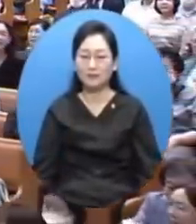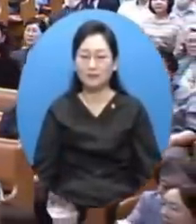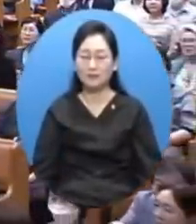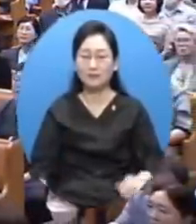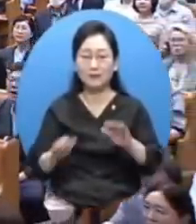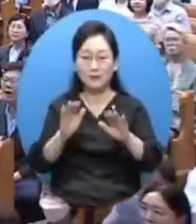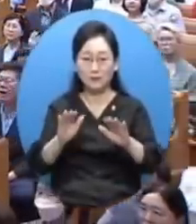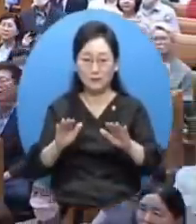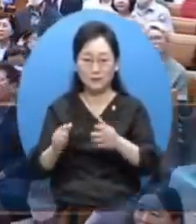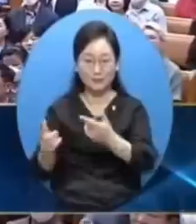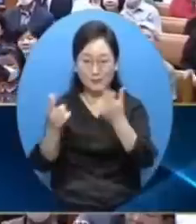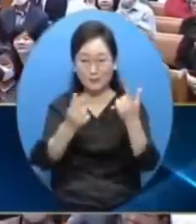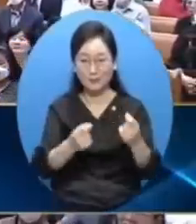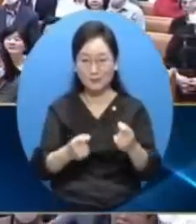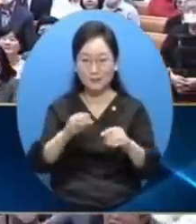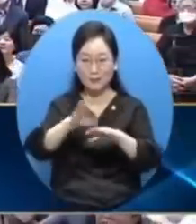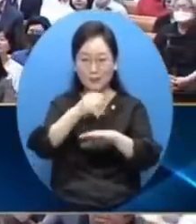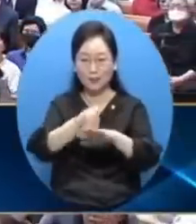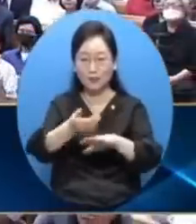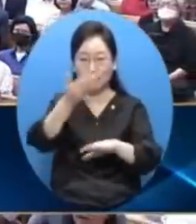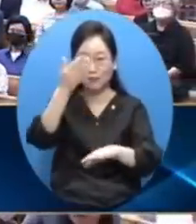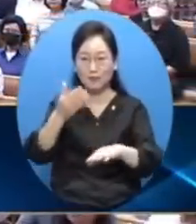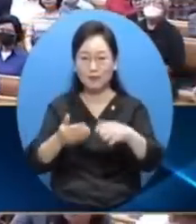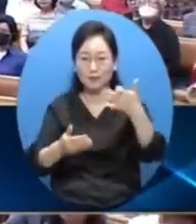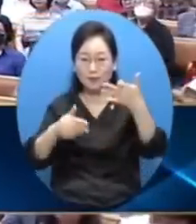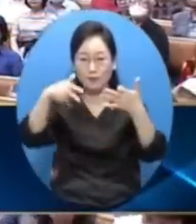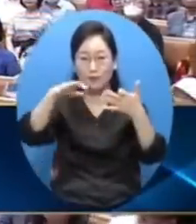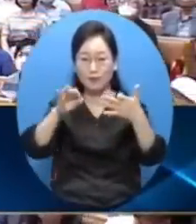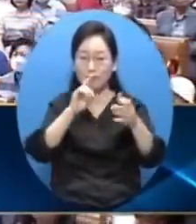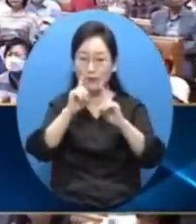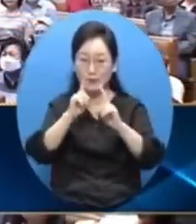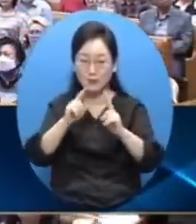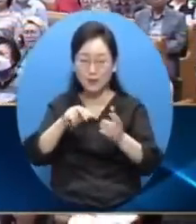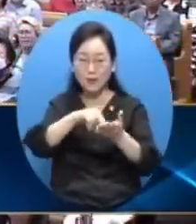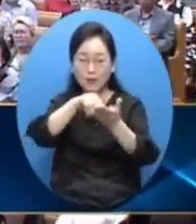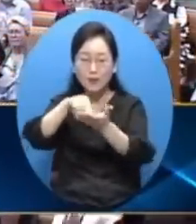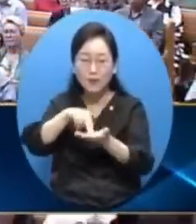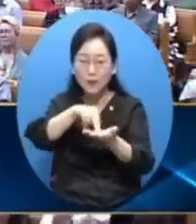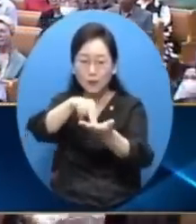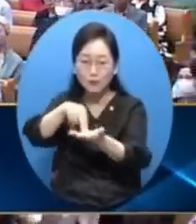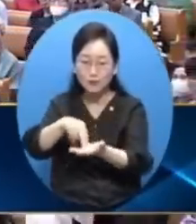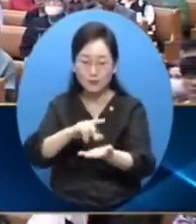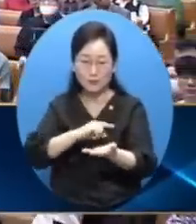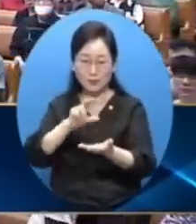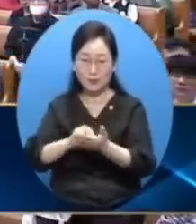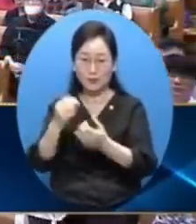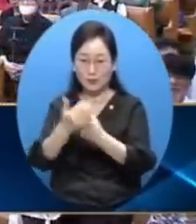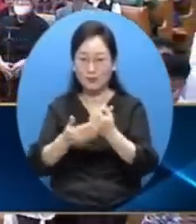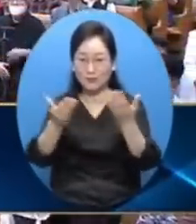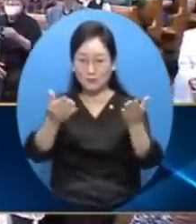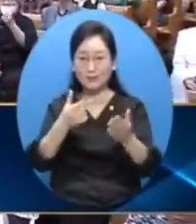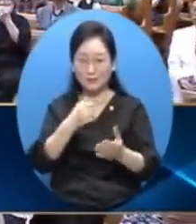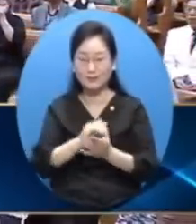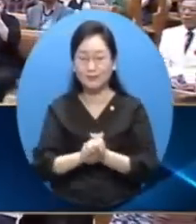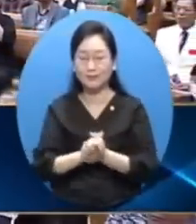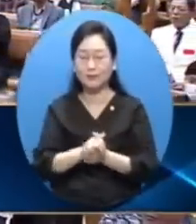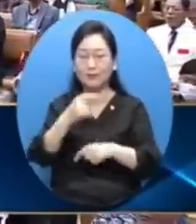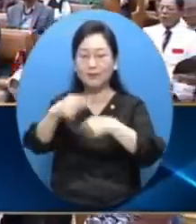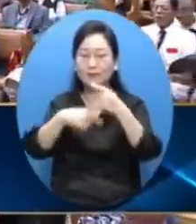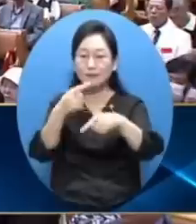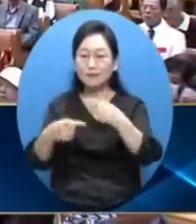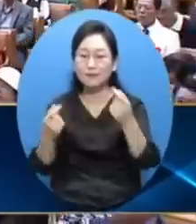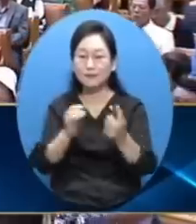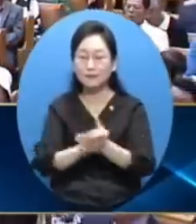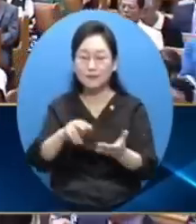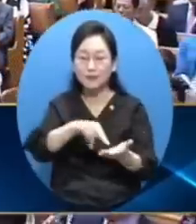오늘 전 여러분과 함께 열왕기상 19장의 말씀을 가지고 외로움이란 제목으로 함께 말씀을 나누기 원합니다. 제목을 한번 따라해 주시기